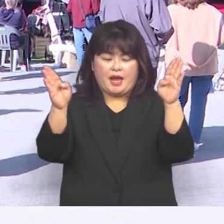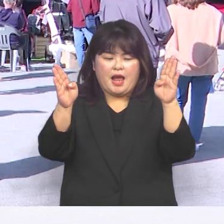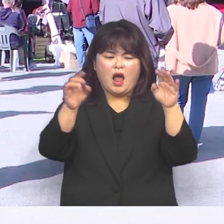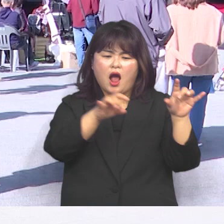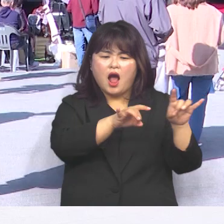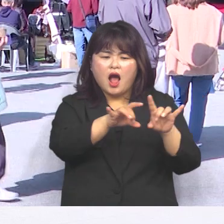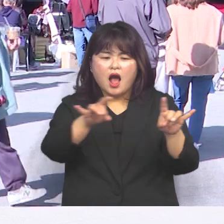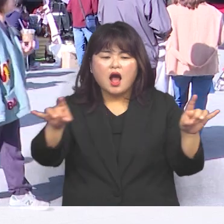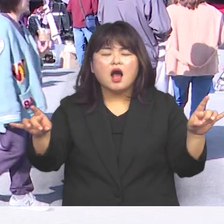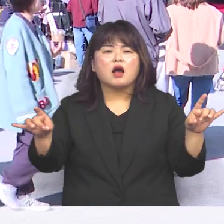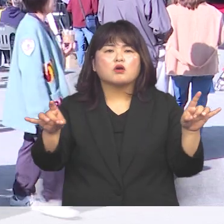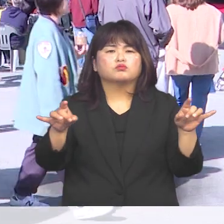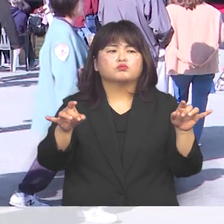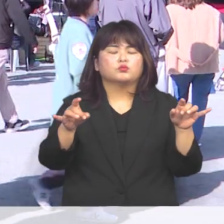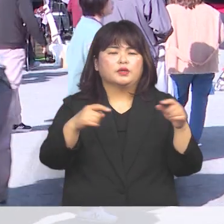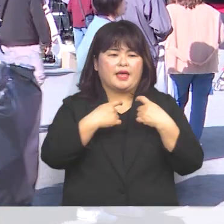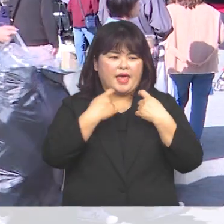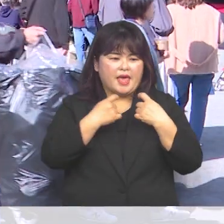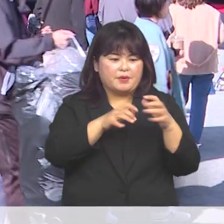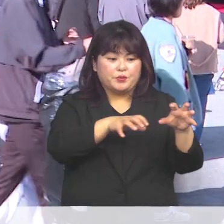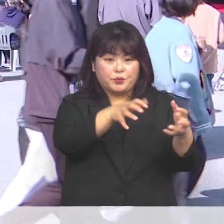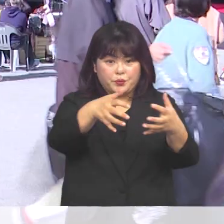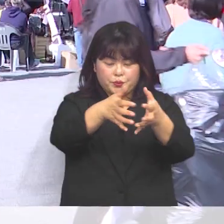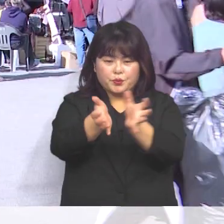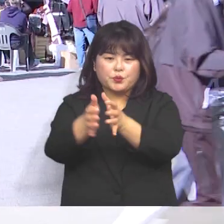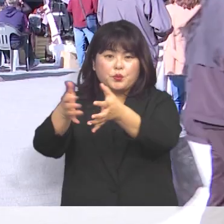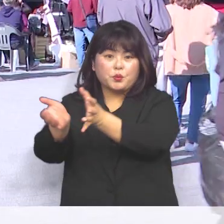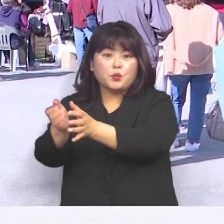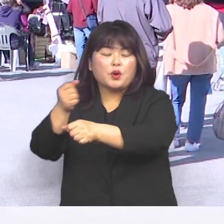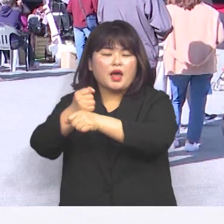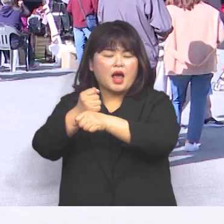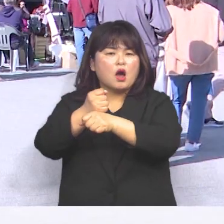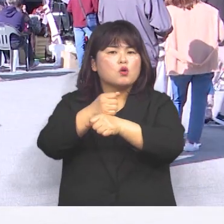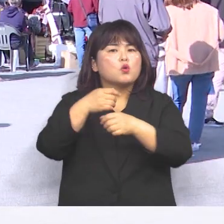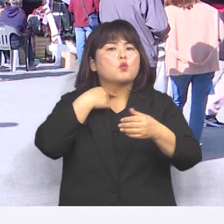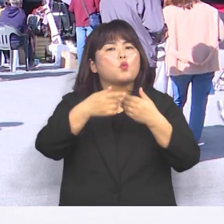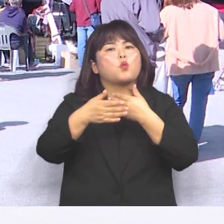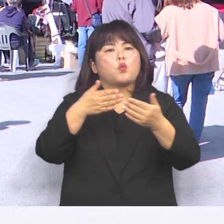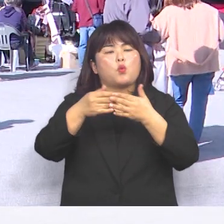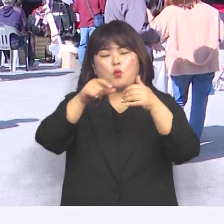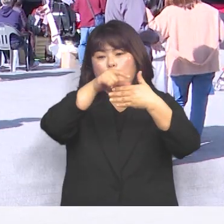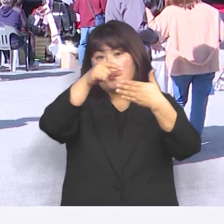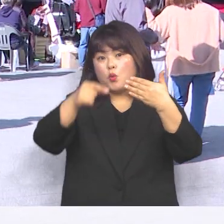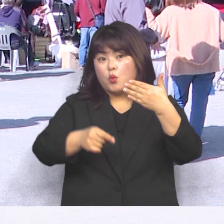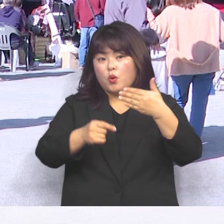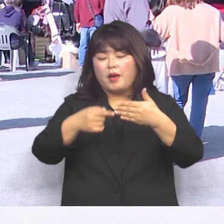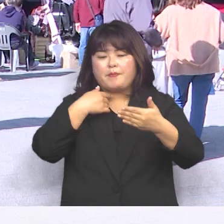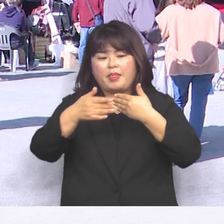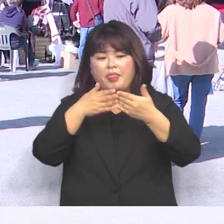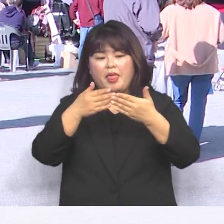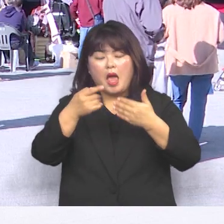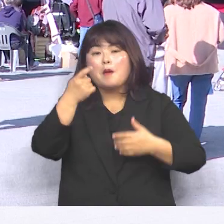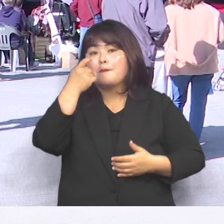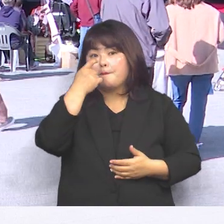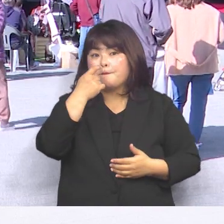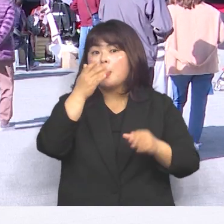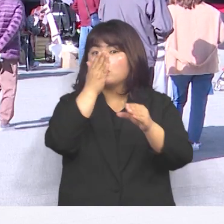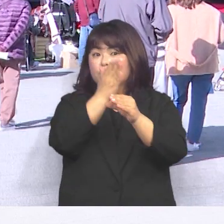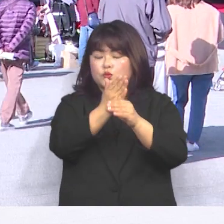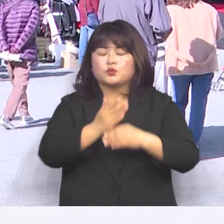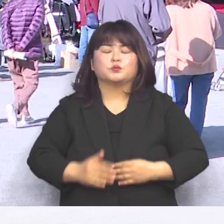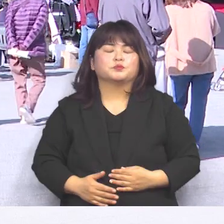활동을 통해서 또 우리 용인의 각 기관의 프로그램 체험을 통해서 많은 배움을 얻고